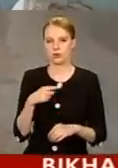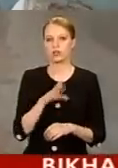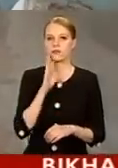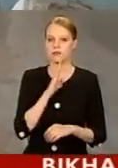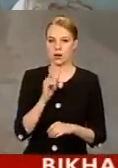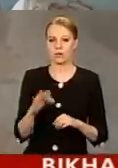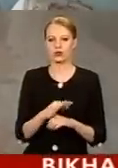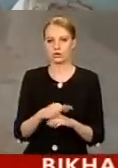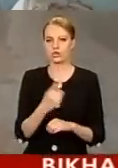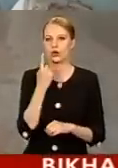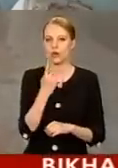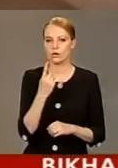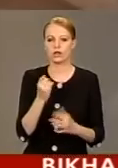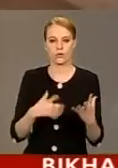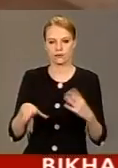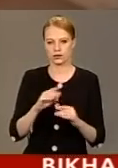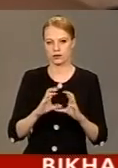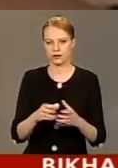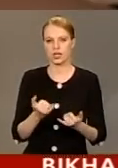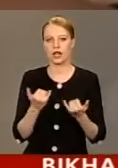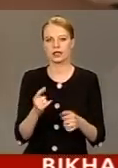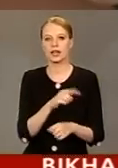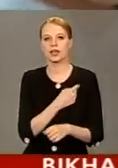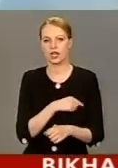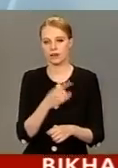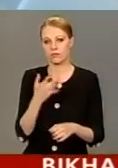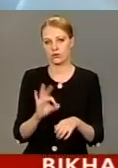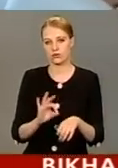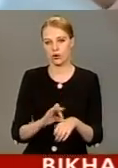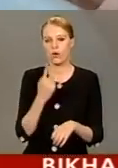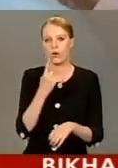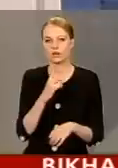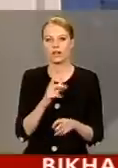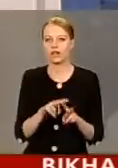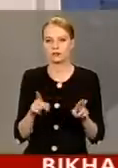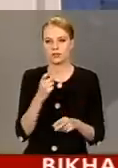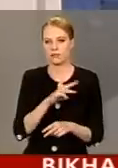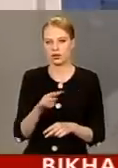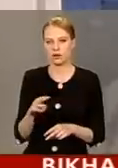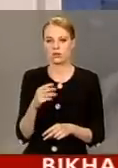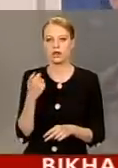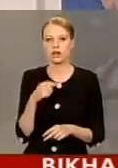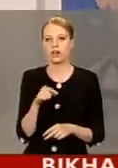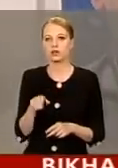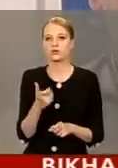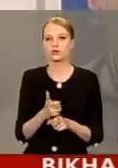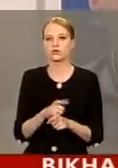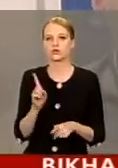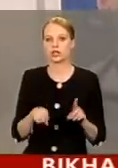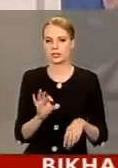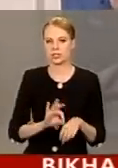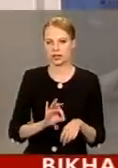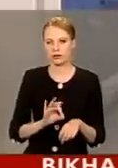мама та дружина, одна у всьому світі. А для лікарів – пацієнтка. Одна на мільйон. Тетяна має дуже рідке